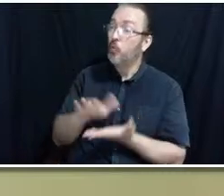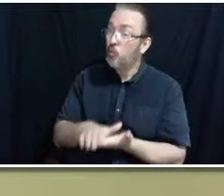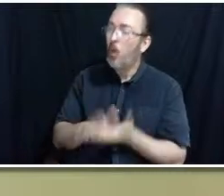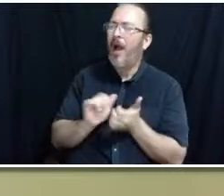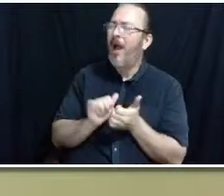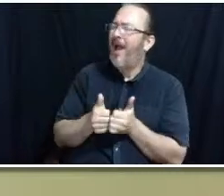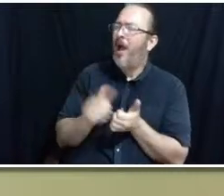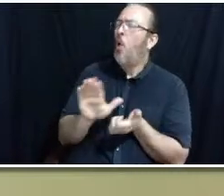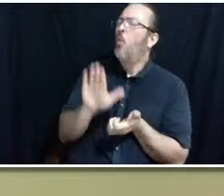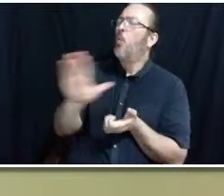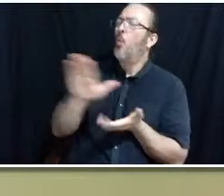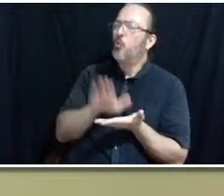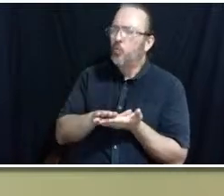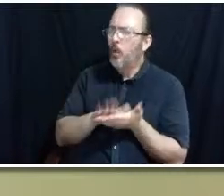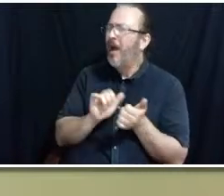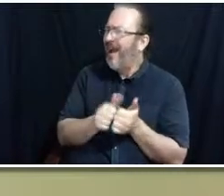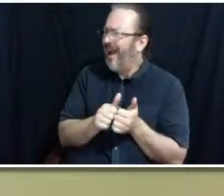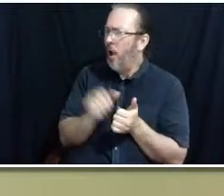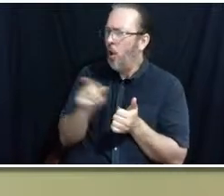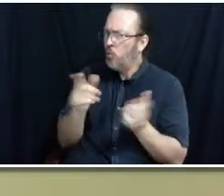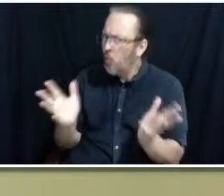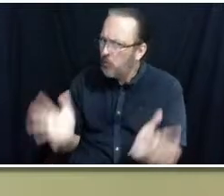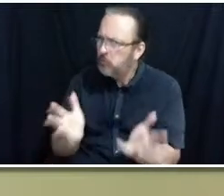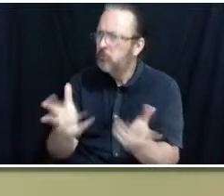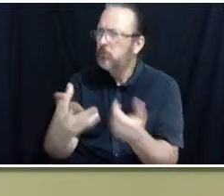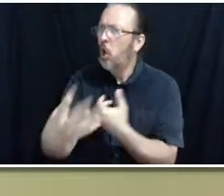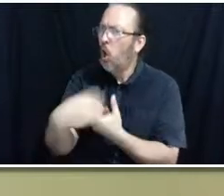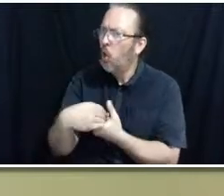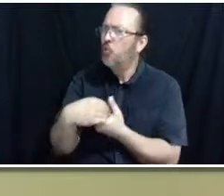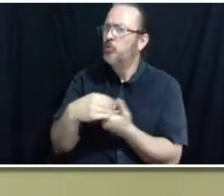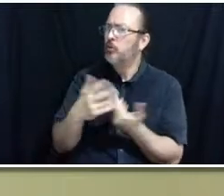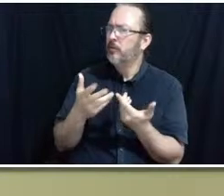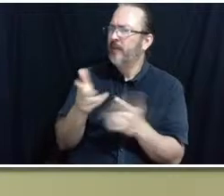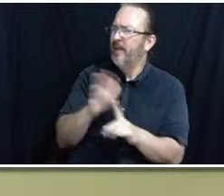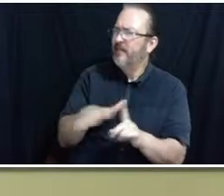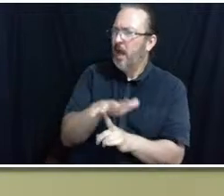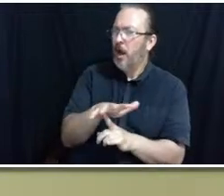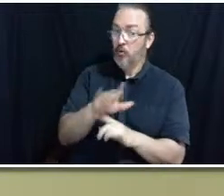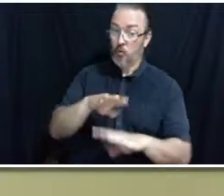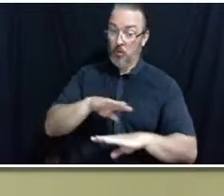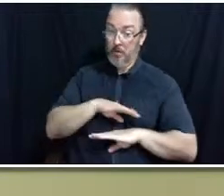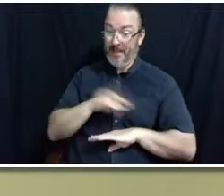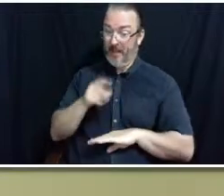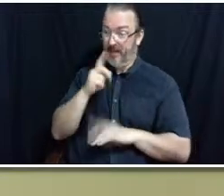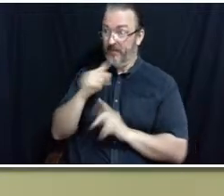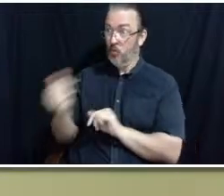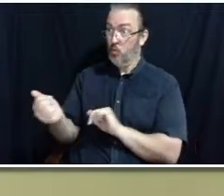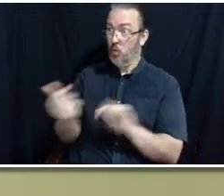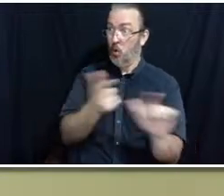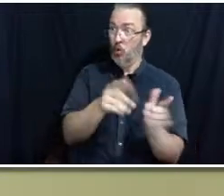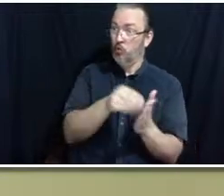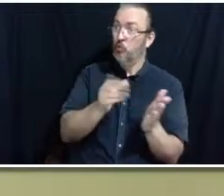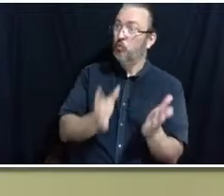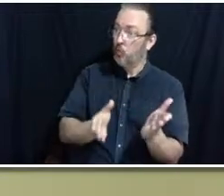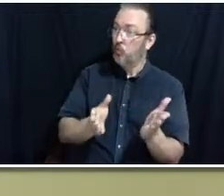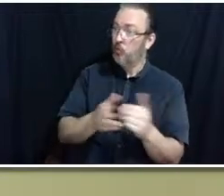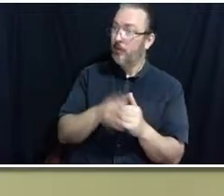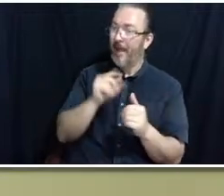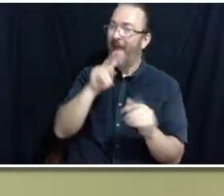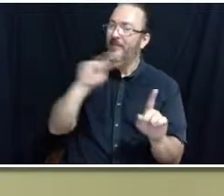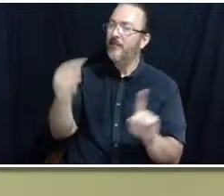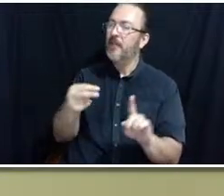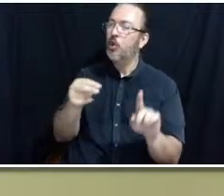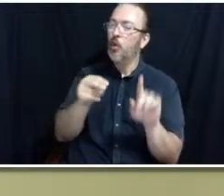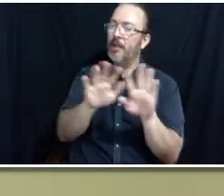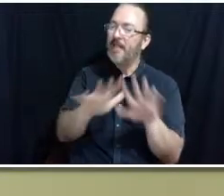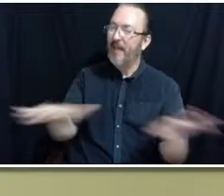l'école Bérenport, promeut un environnement d'apprentissage inclusif qui satisfait les besoins de tous les apprenants et qui considère que la diversité est un